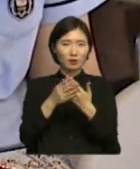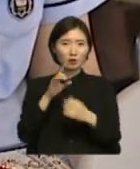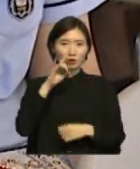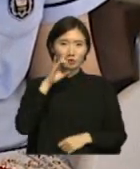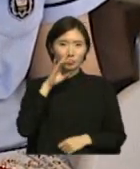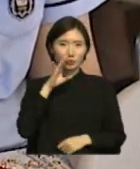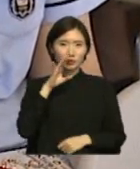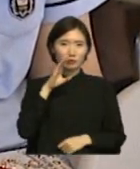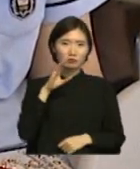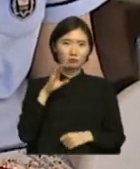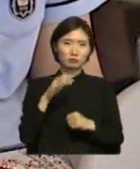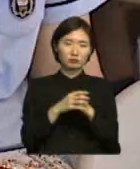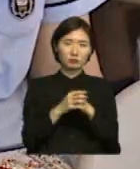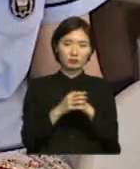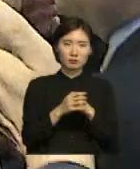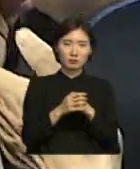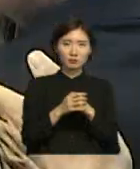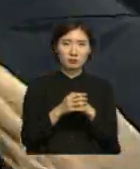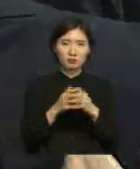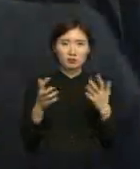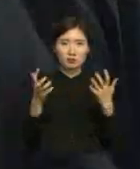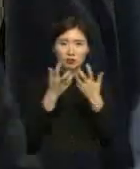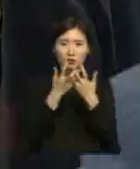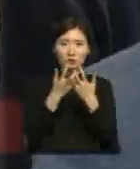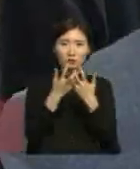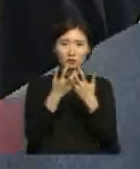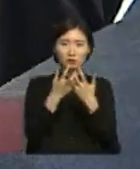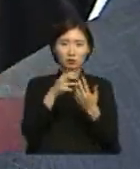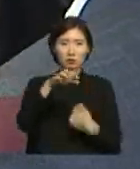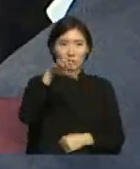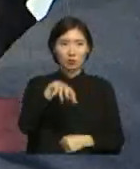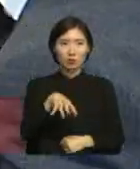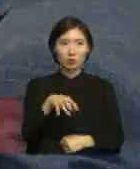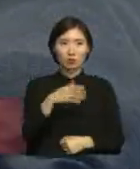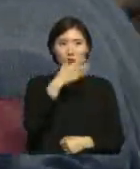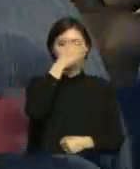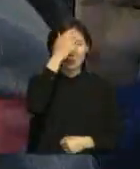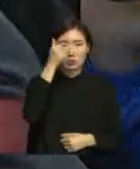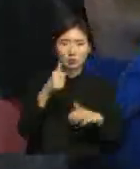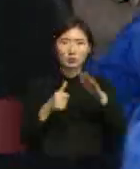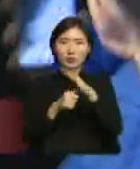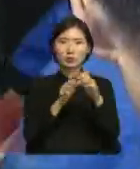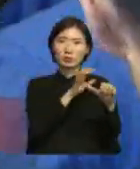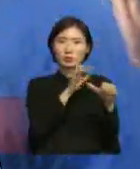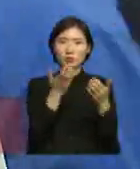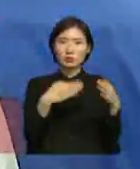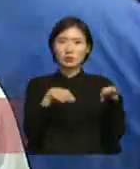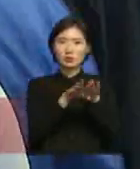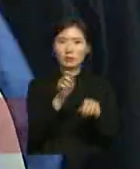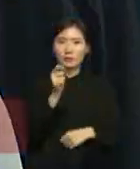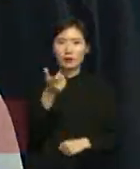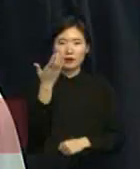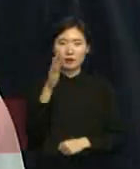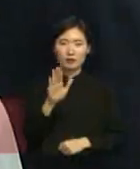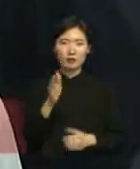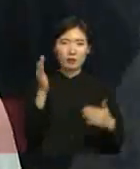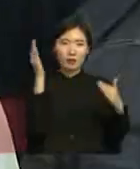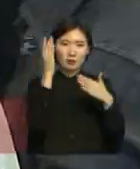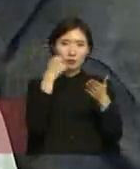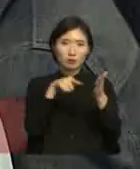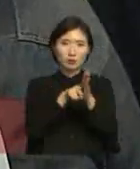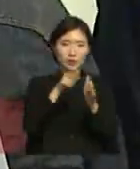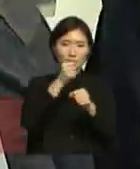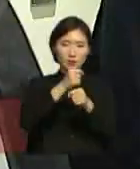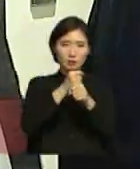호기심을 자극할 만한 시설로 가득 찼습니다. 청소년들이 이용할 수 있는 시설들은 별로 없었는데 여기는 다 학생들을 위해서